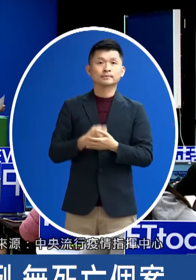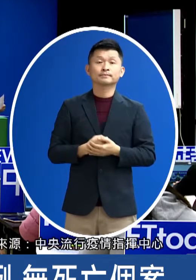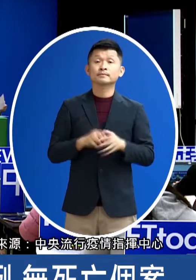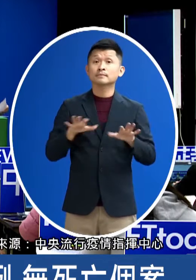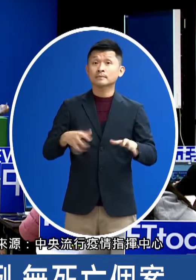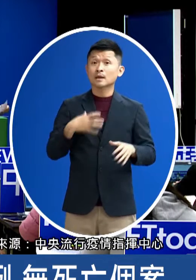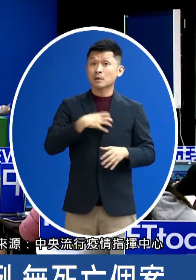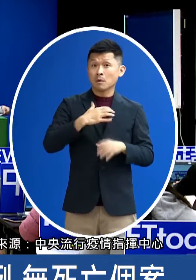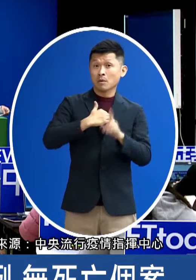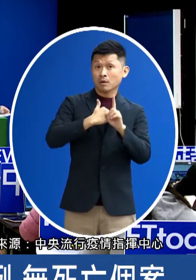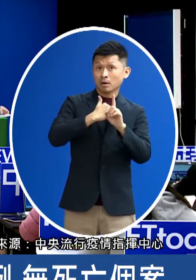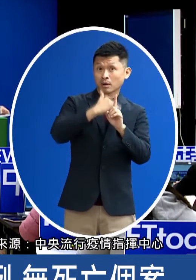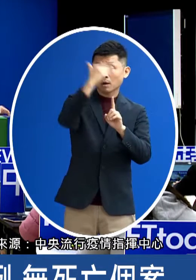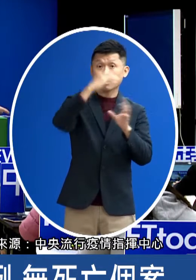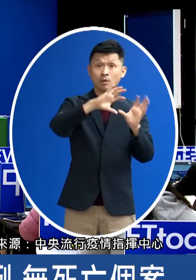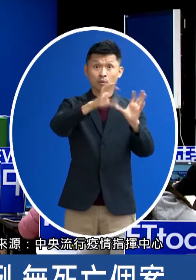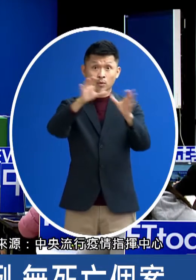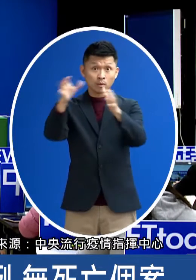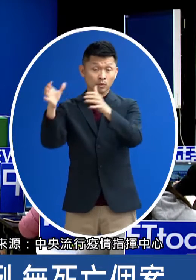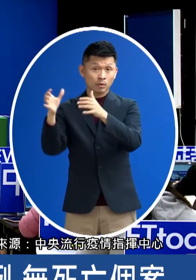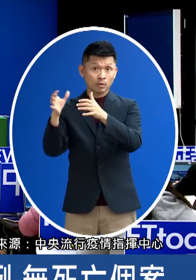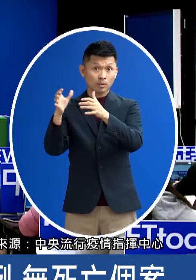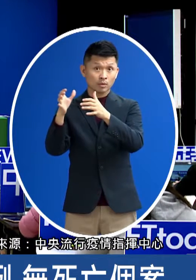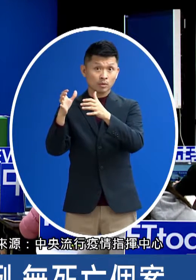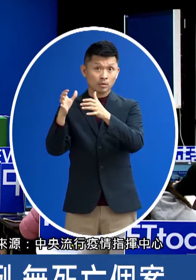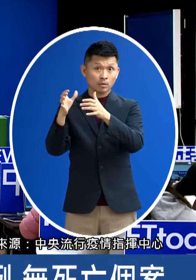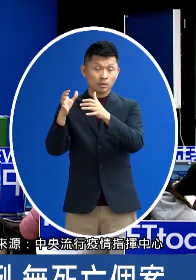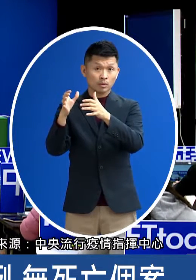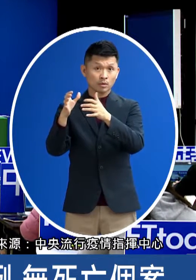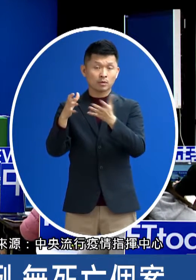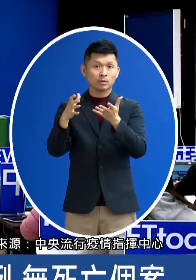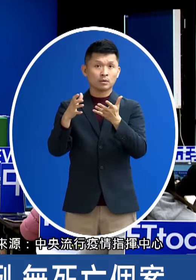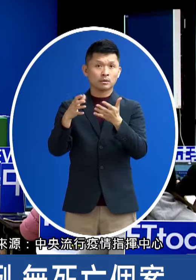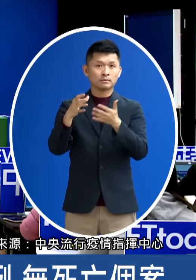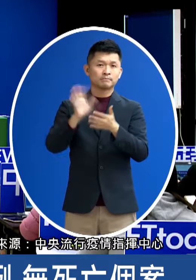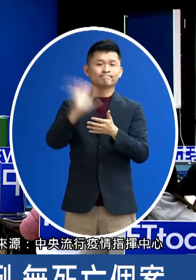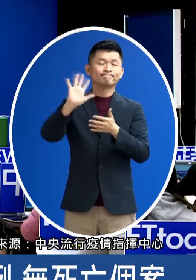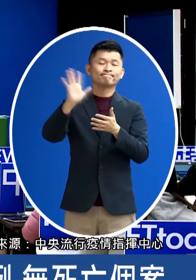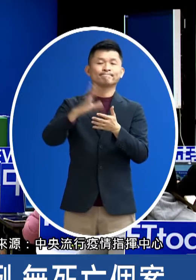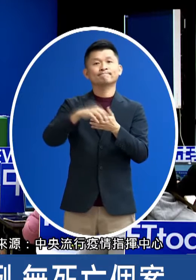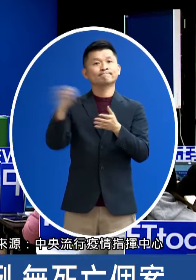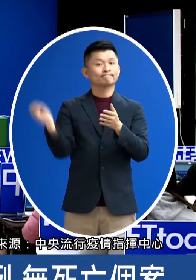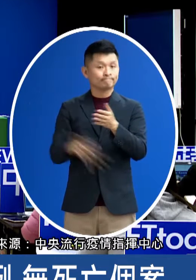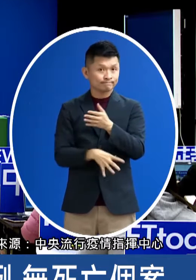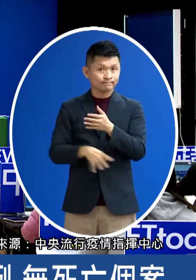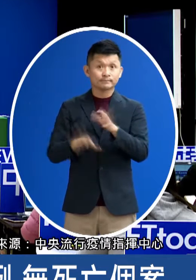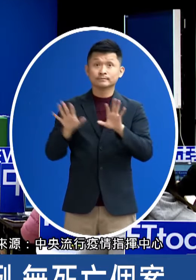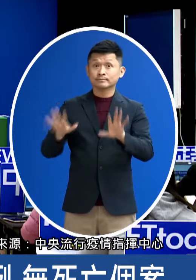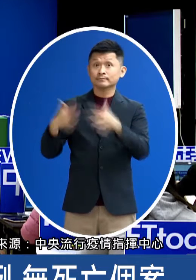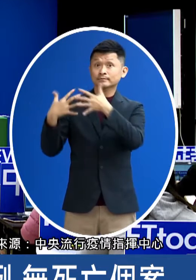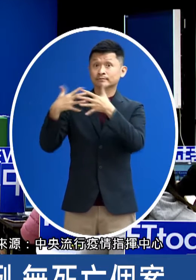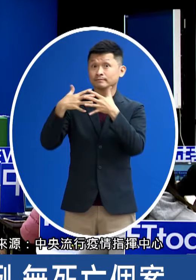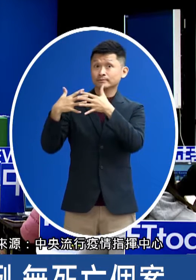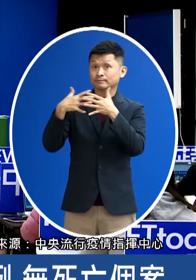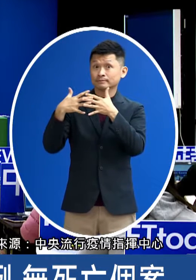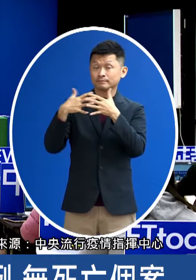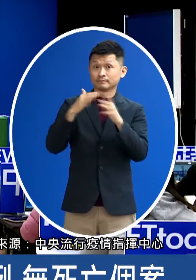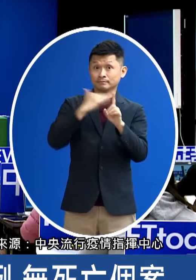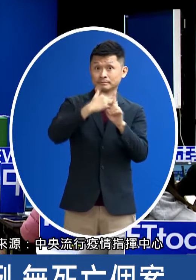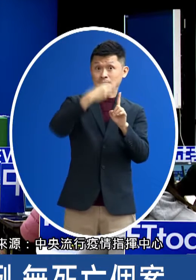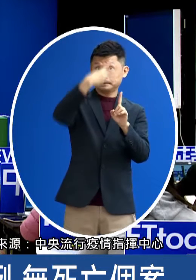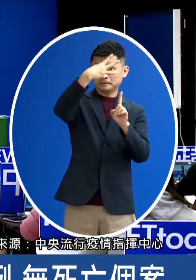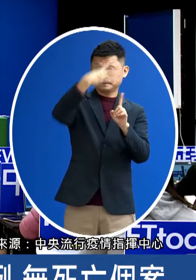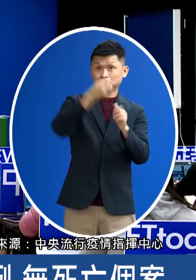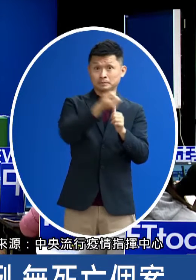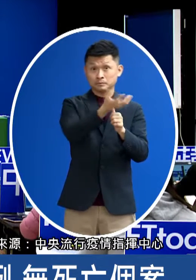欢迎收看今天新闻报，新闻一开始带您关心最新疫情消息。本土确诊今日新增6例，境外移入26例，带您来看疫